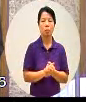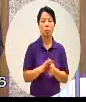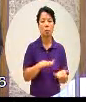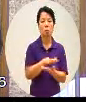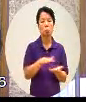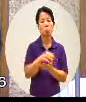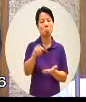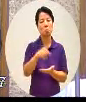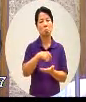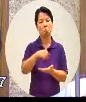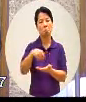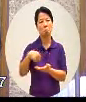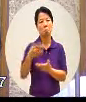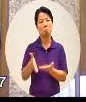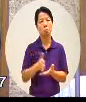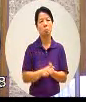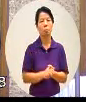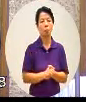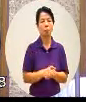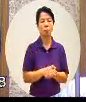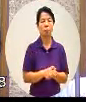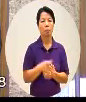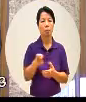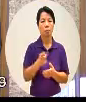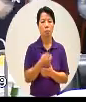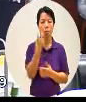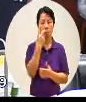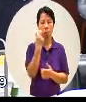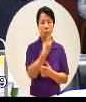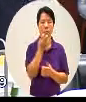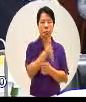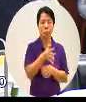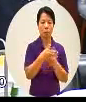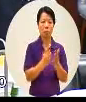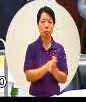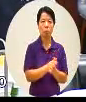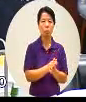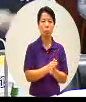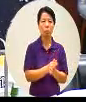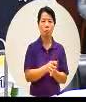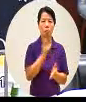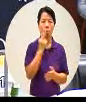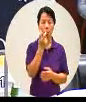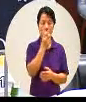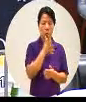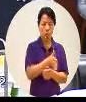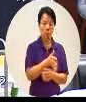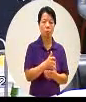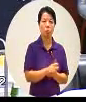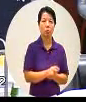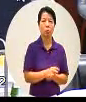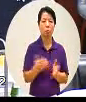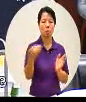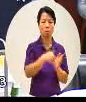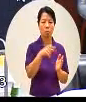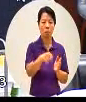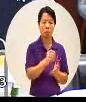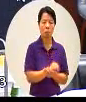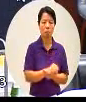是。 今嘛是讲你顾问，既然两字叫做顾问吼，啊到底伊的用